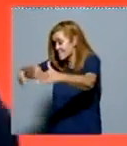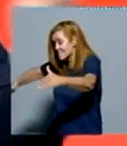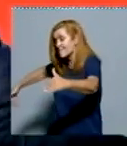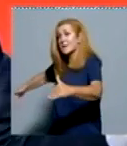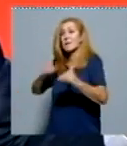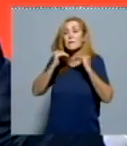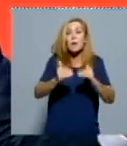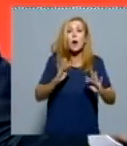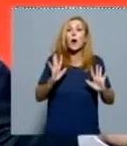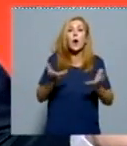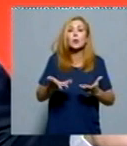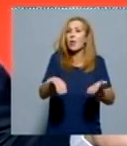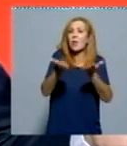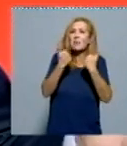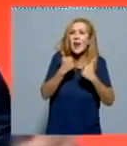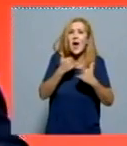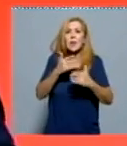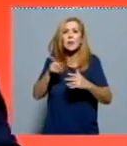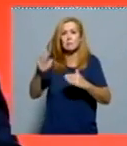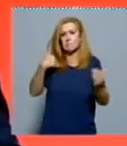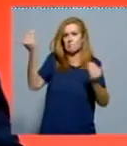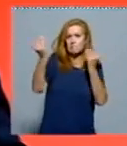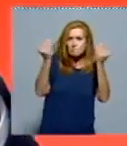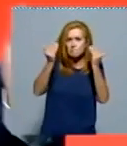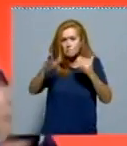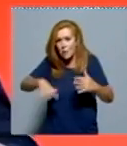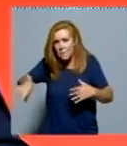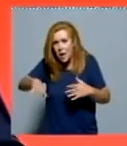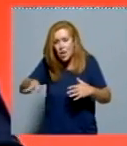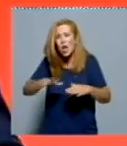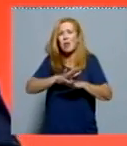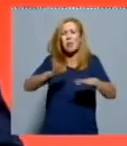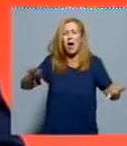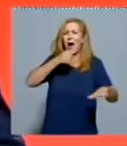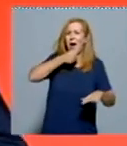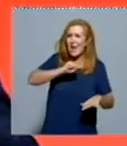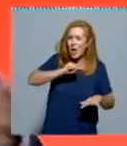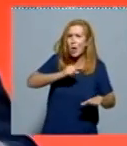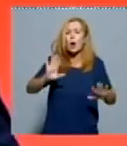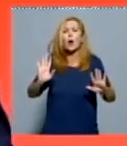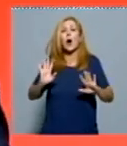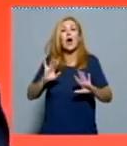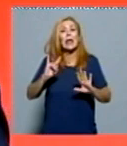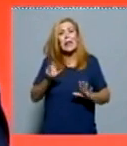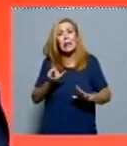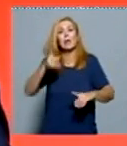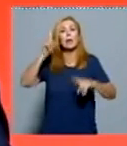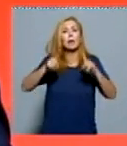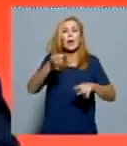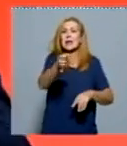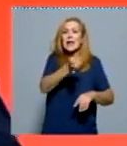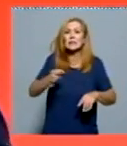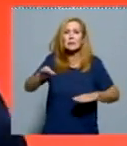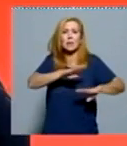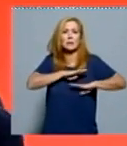το ότι δεν υπάρχουν γκρίζες ζώνες στο Αιγαίο και ότι δεν τίθεται θέμα αποστρατικοποιημένων νησιών,